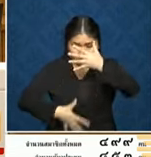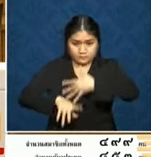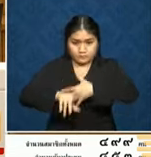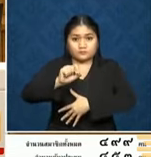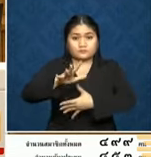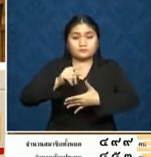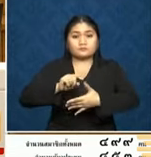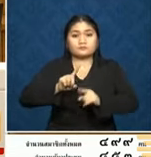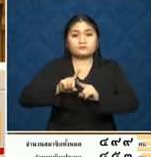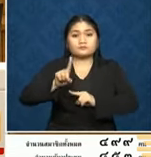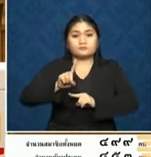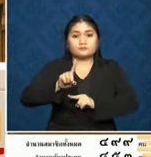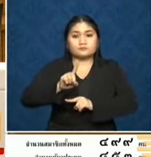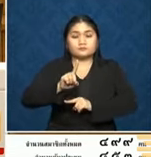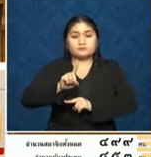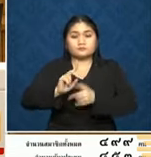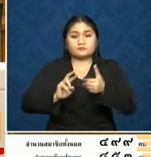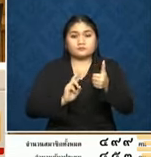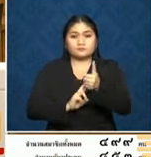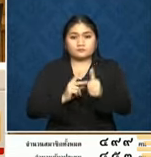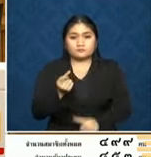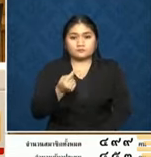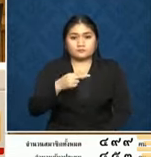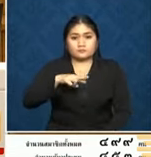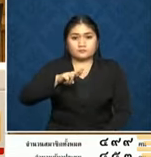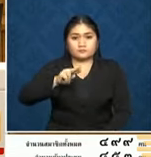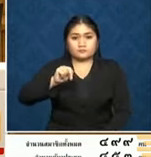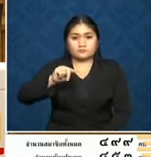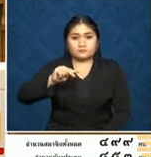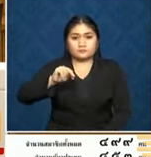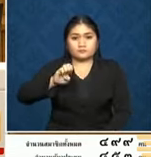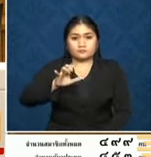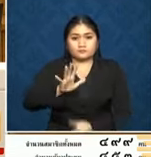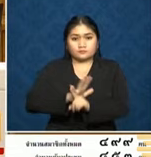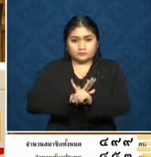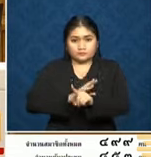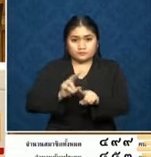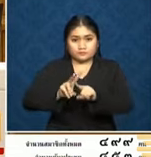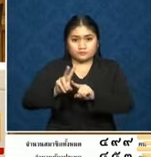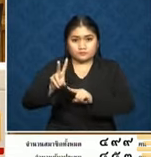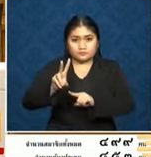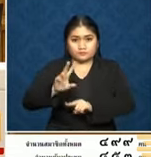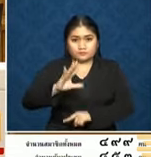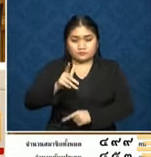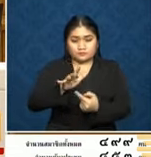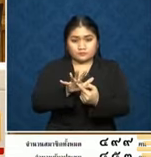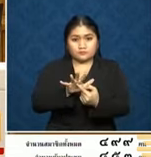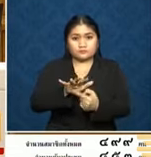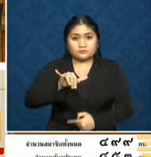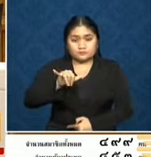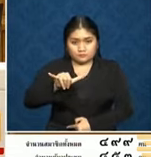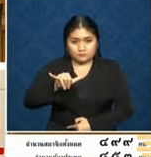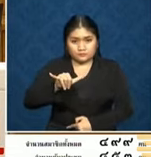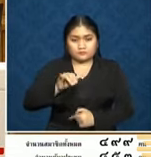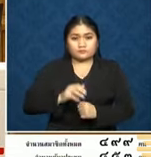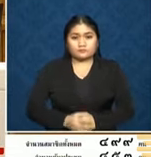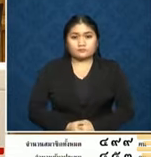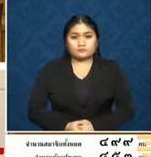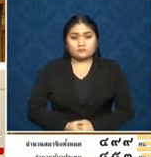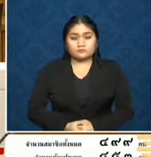1. รองศาสตราจารย์ธีรณีอาจารากุล 2. นายชัยวุฒิวิวัฒชั